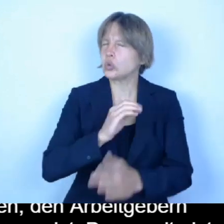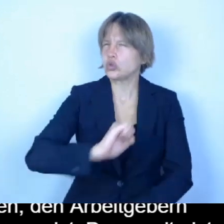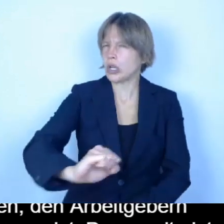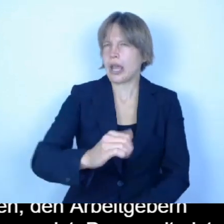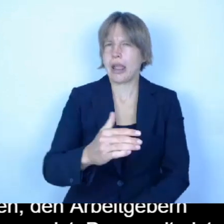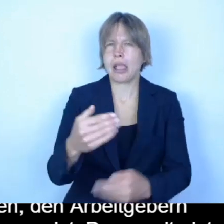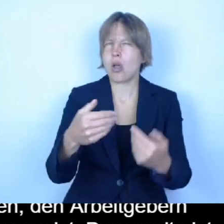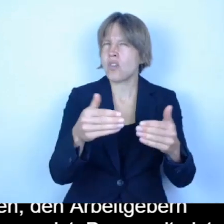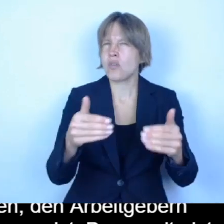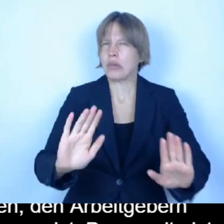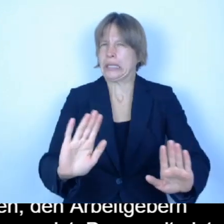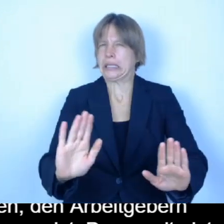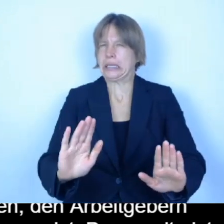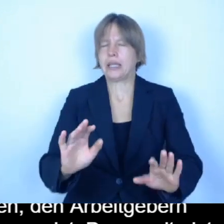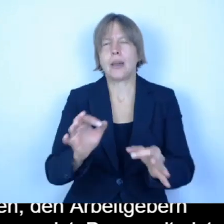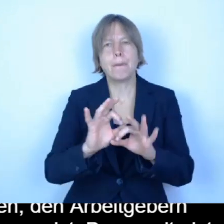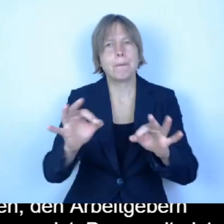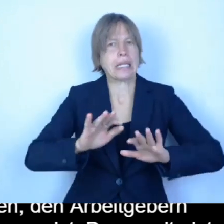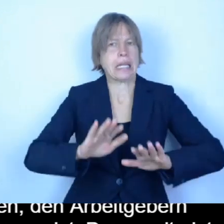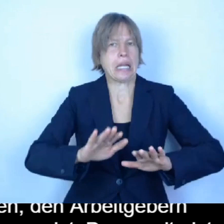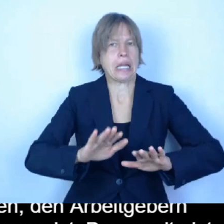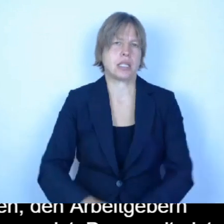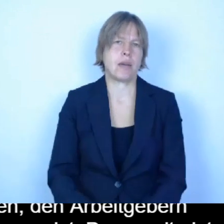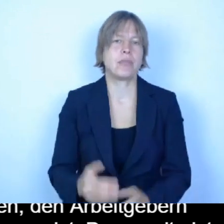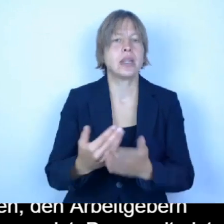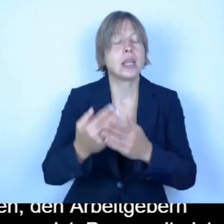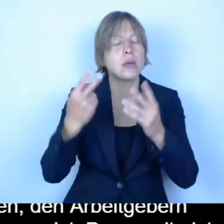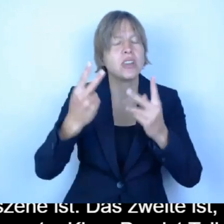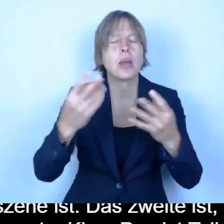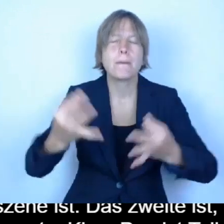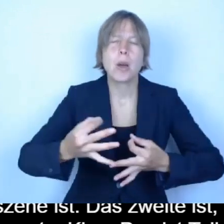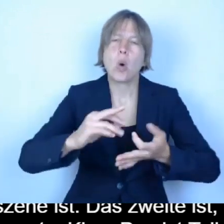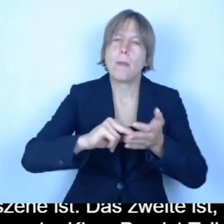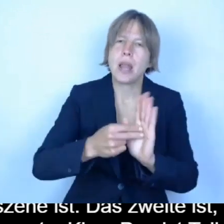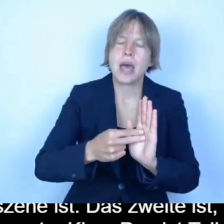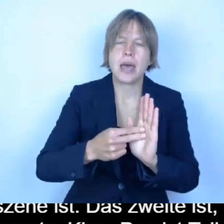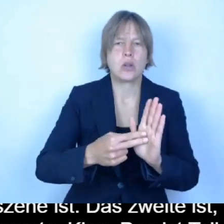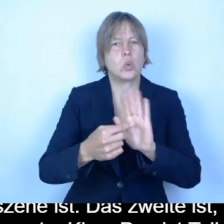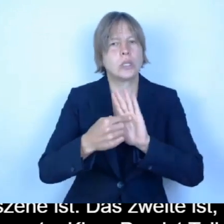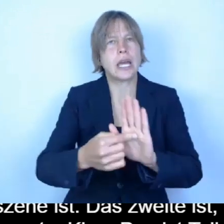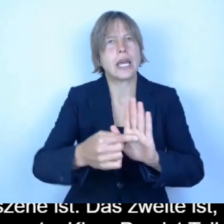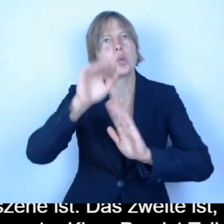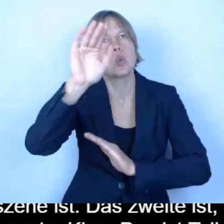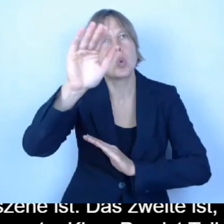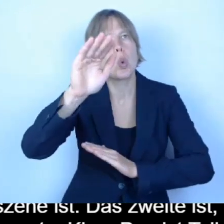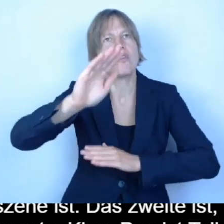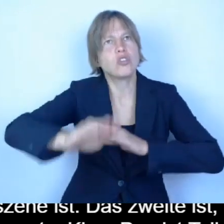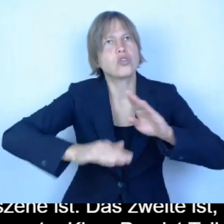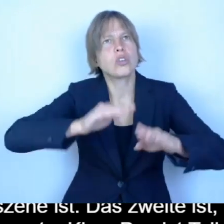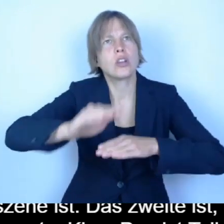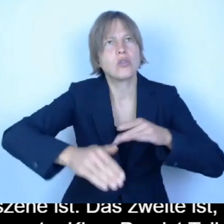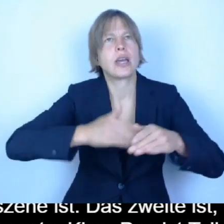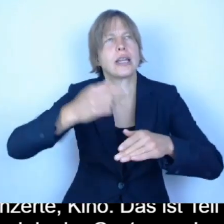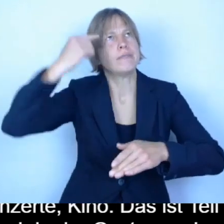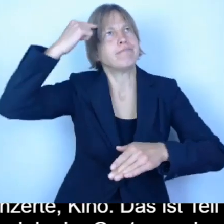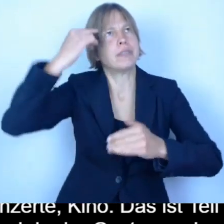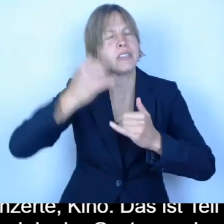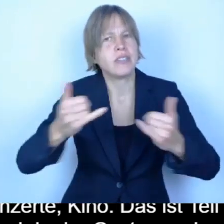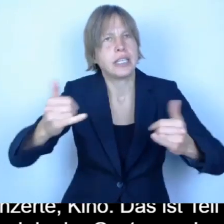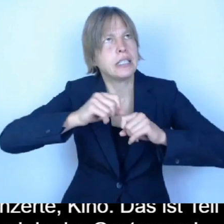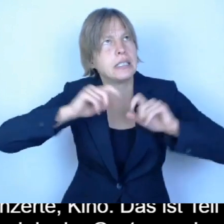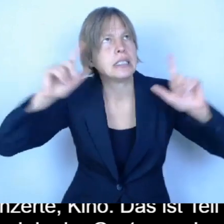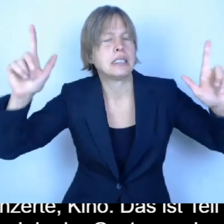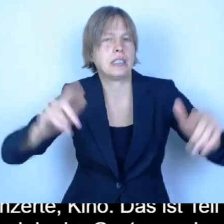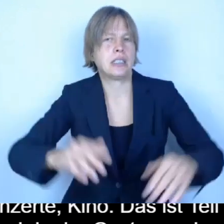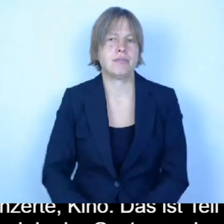Kultur? Also wenn Bundesliga möglich ist und wenn Gastronomie möglich ist,